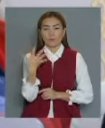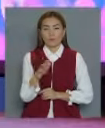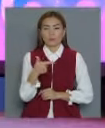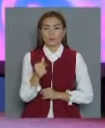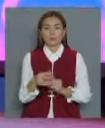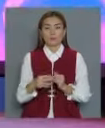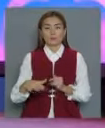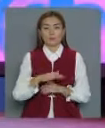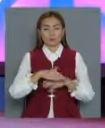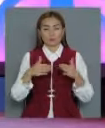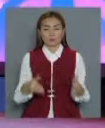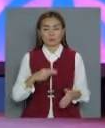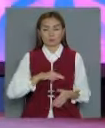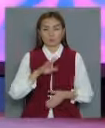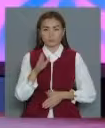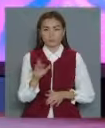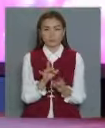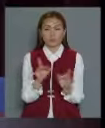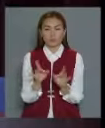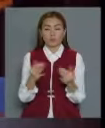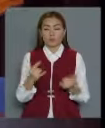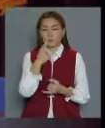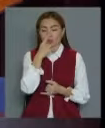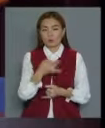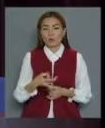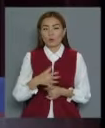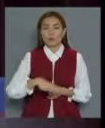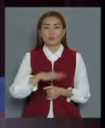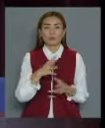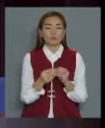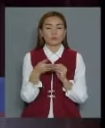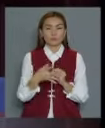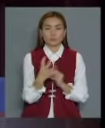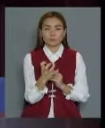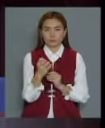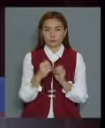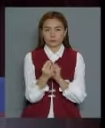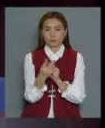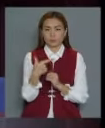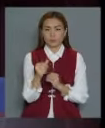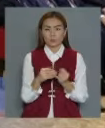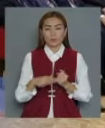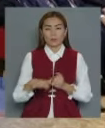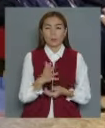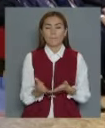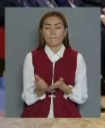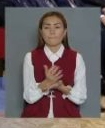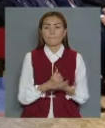жылыжай кешені де іске қосылмақ. Айта кетейік, биыл аудан бойынша 4513 гектар егіндік